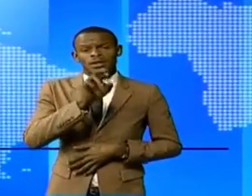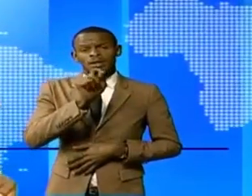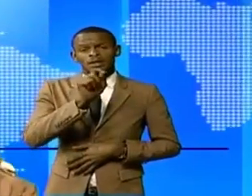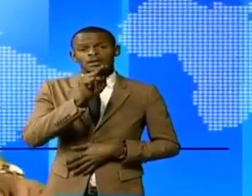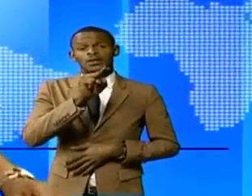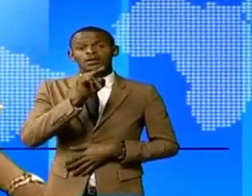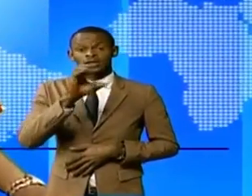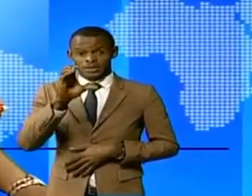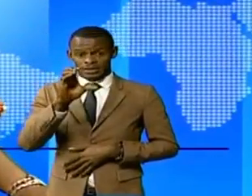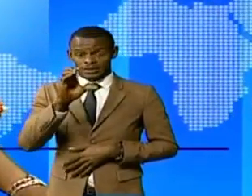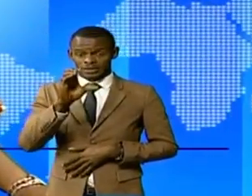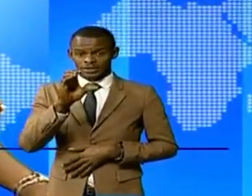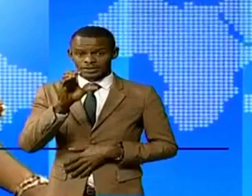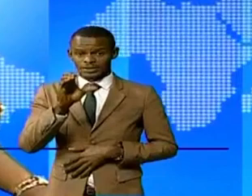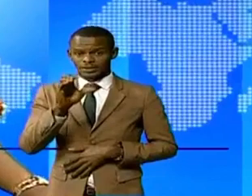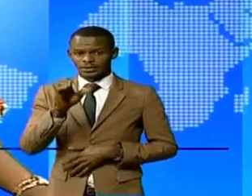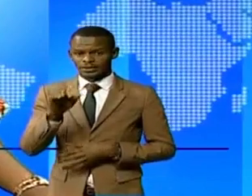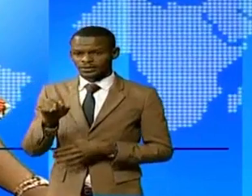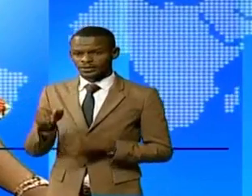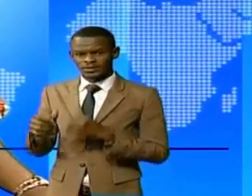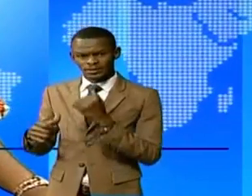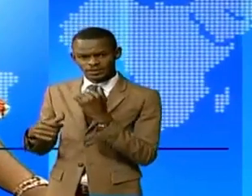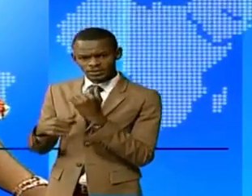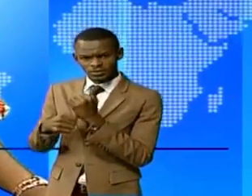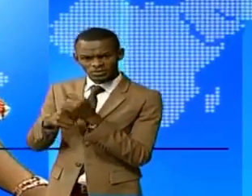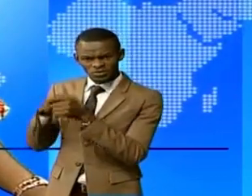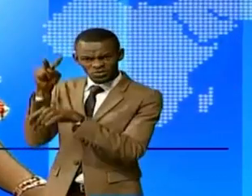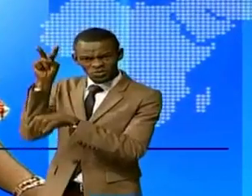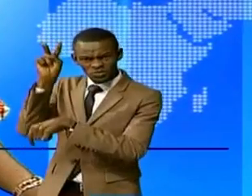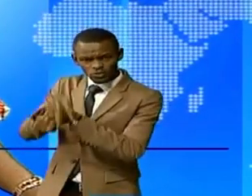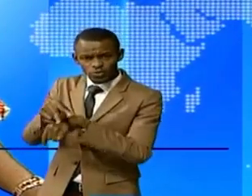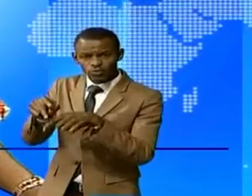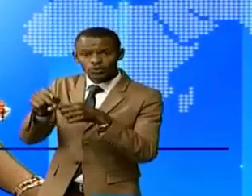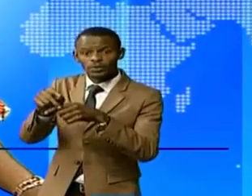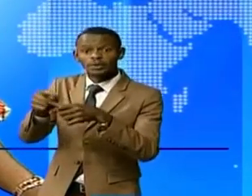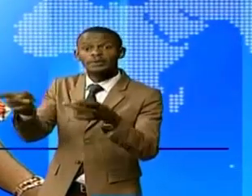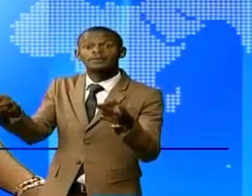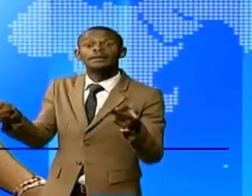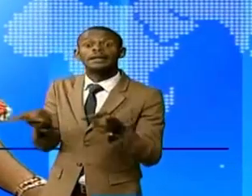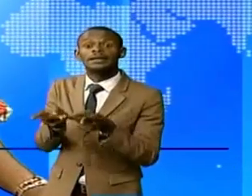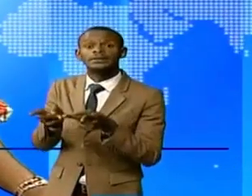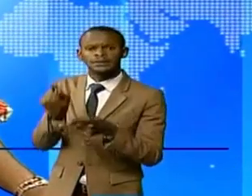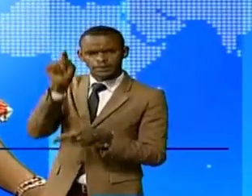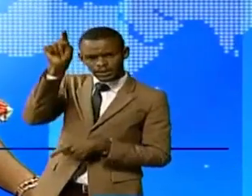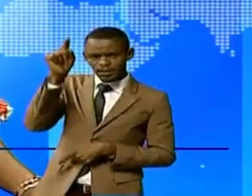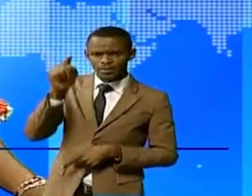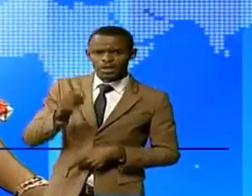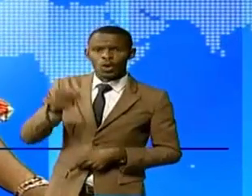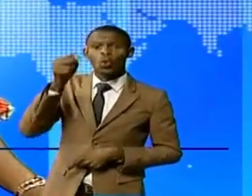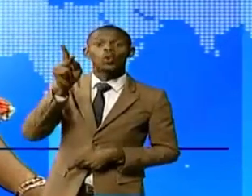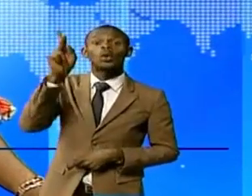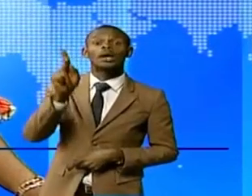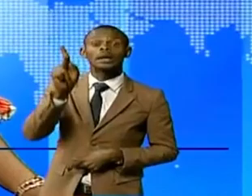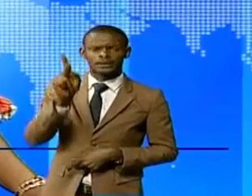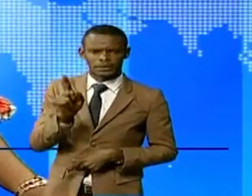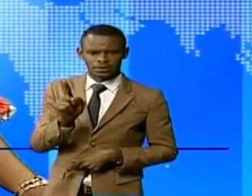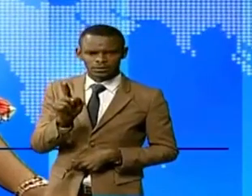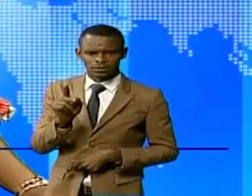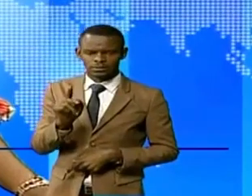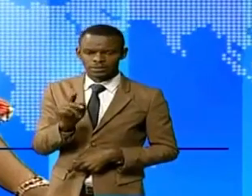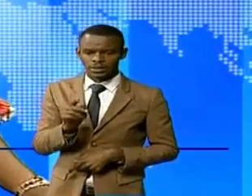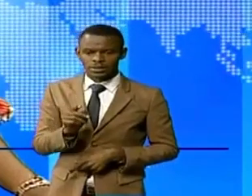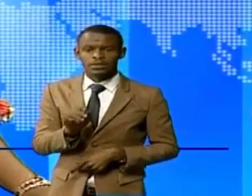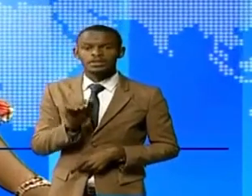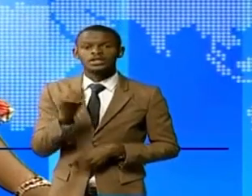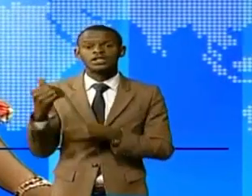d'une spoliation dans la province du Haut-Katanga. La direction générale ayant appris cela, elle a dépêché une